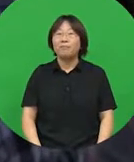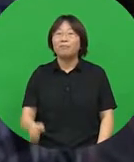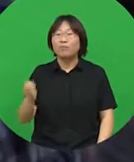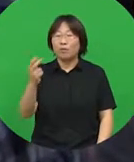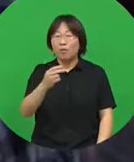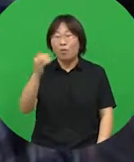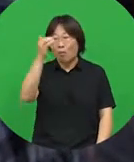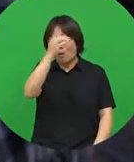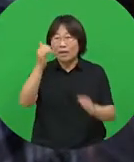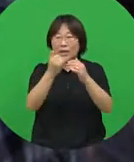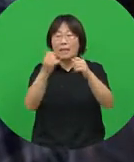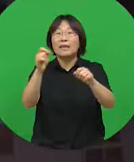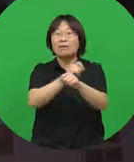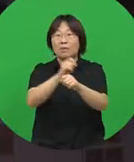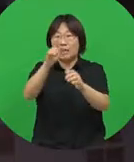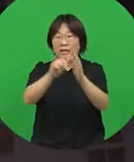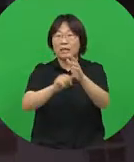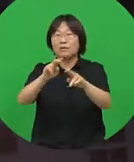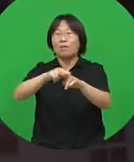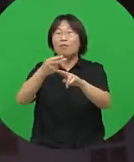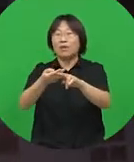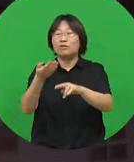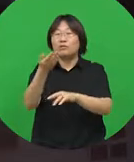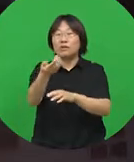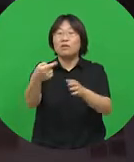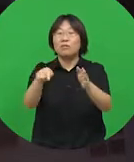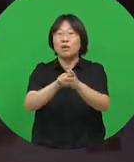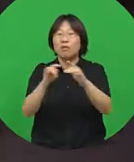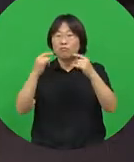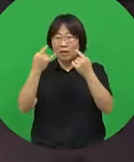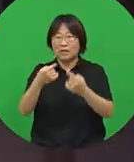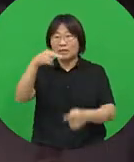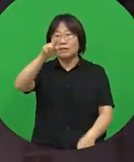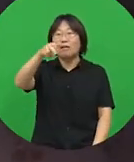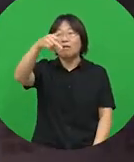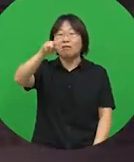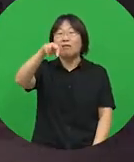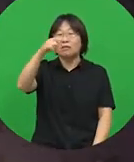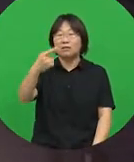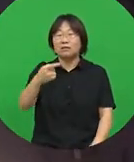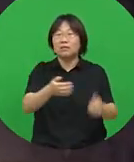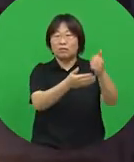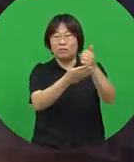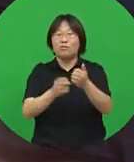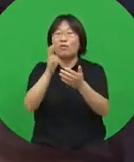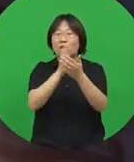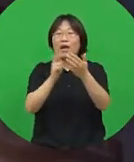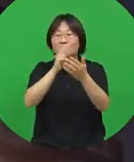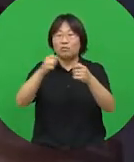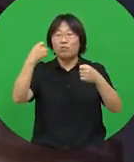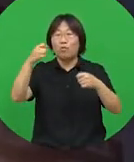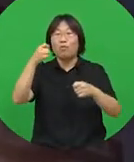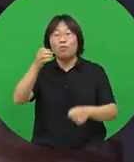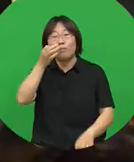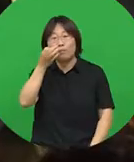더불어 관객들에게 특별한 시간을 선사할 수 있도록 프랑스 서커스, 초청 가수 공연 등이 마련됐습니다.